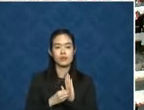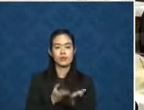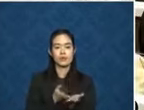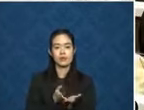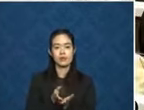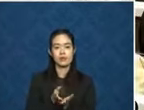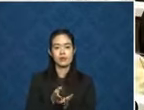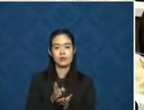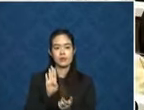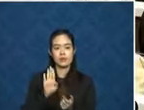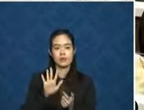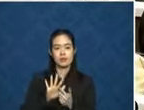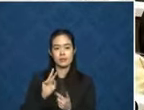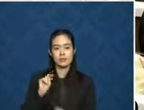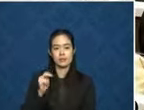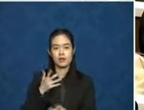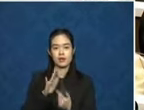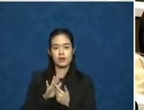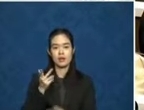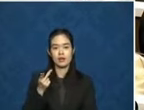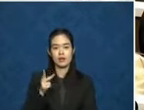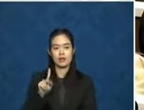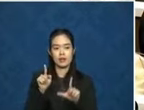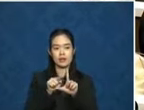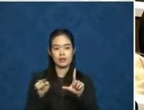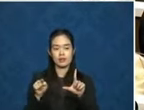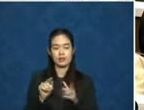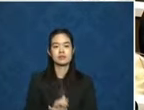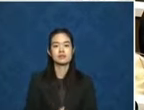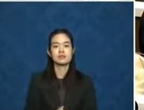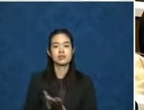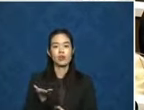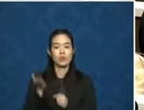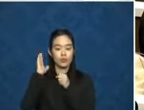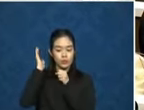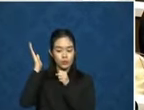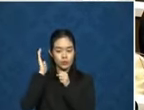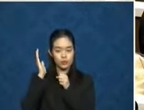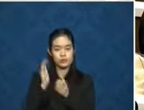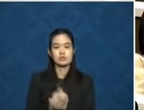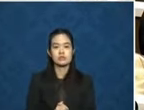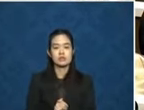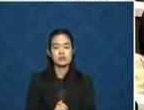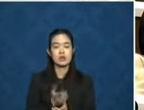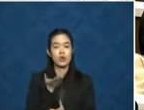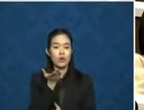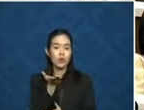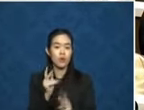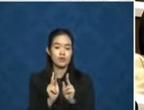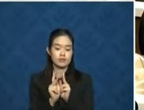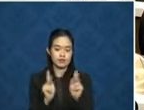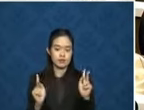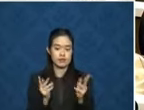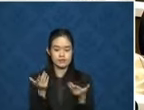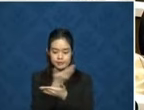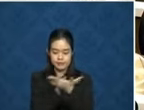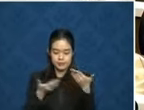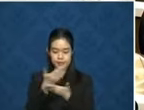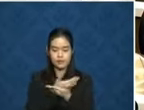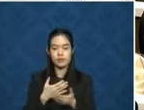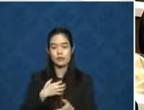และภาษีเจริญพรรคก้าวไกลครับผมขออภิปรายยัตติขอให้สภาผู้แทนราษฎรตั้งกรรมธิการวิสามัญพิจารณาศึกษา